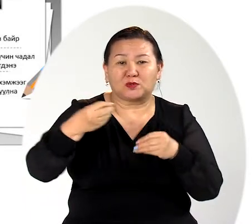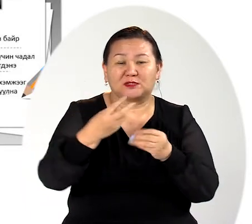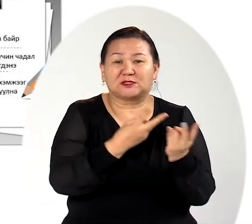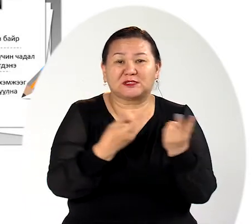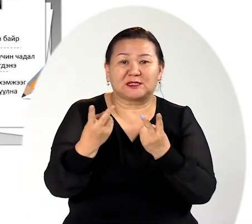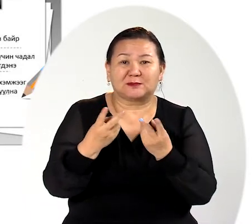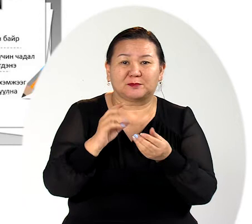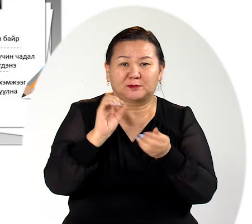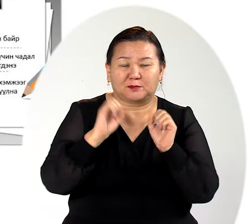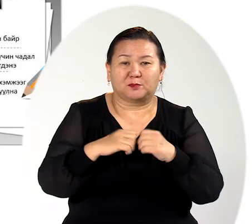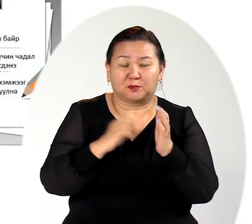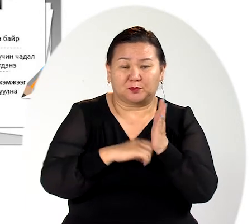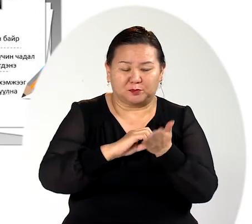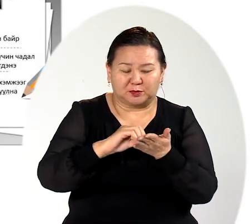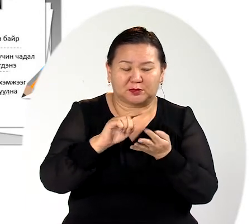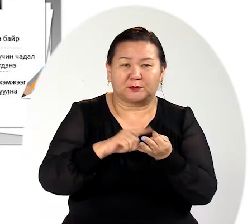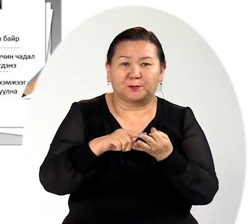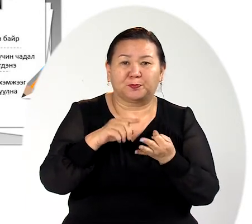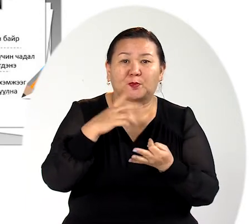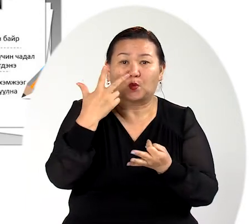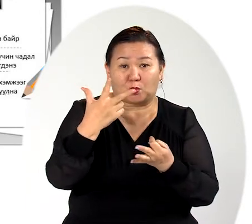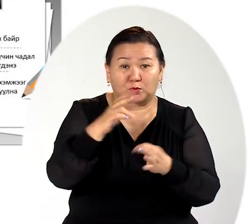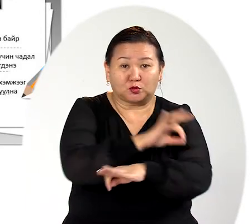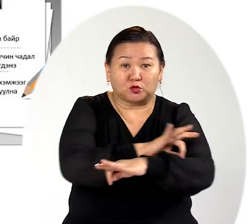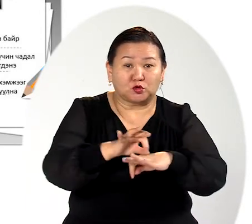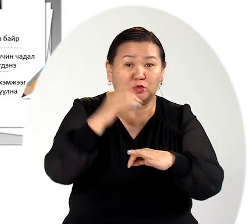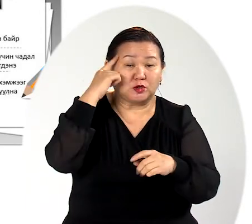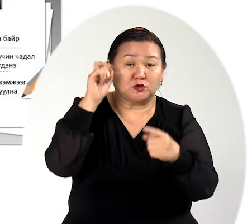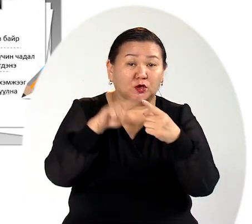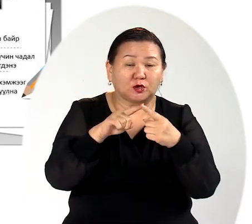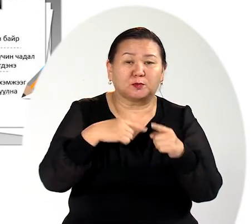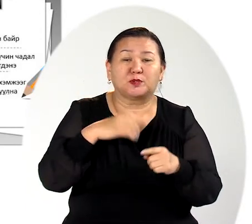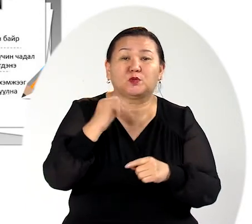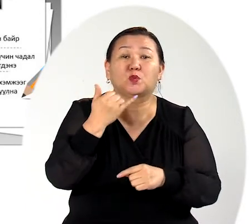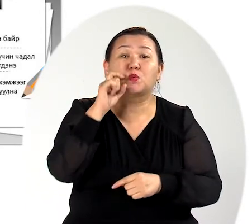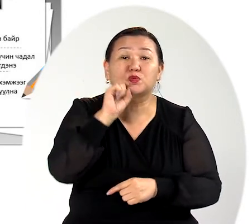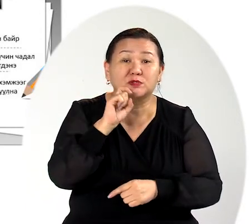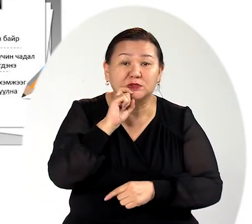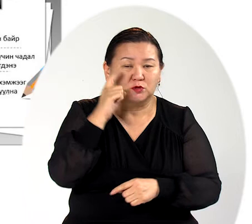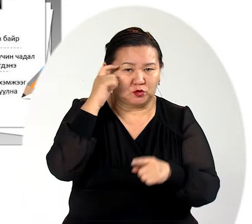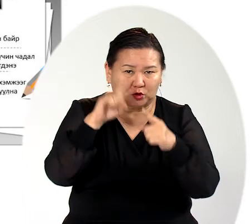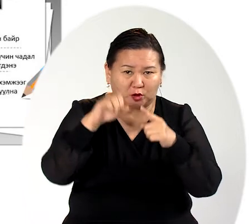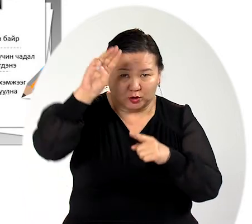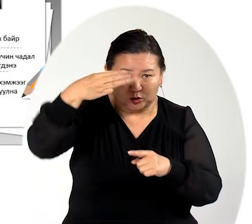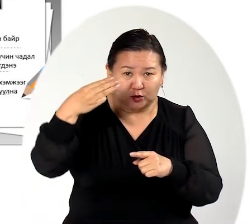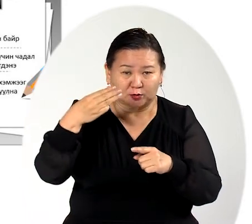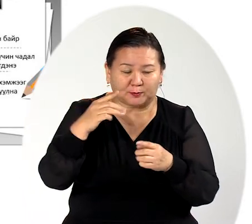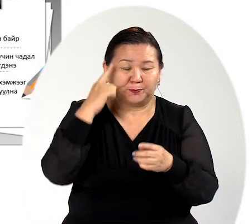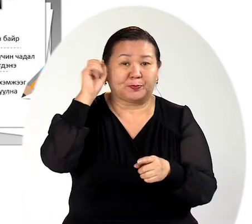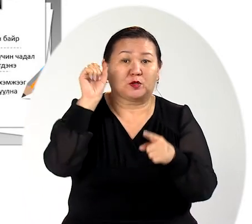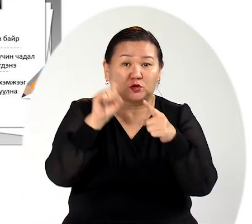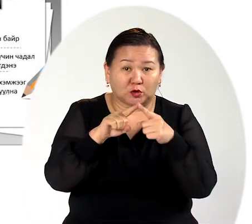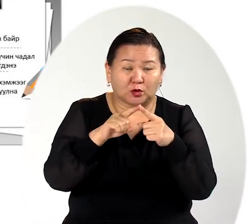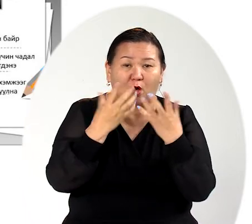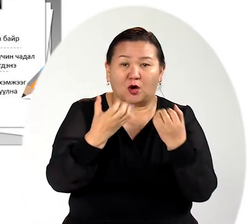гэдгийг бичдэг. За гуравт нь бол төслийн зорилго би яг юу хүсэж юм нэг бичиж байгаа. Би зорилгоо тодорхойлно. Зорилгоо